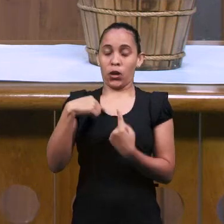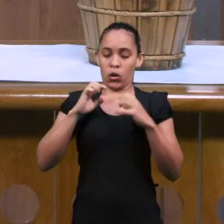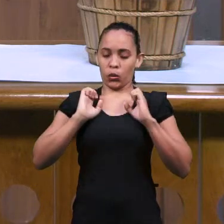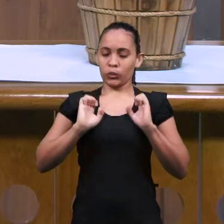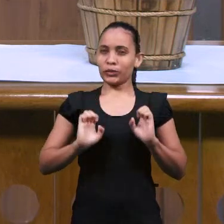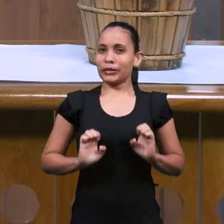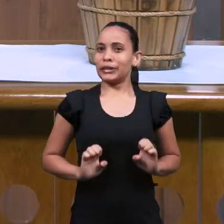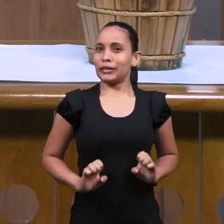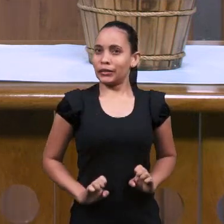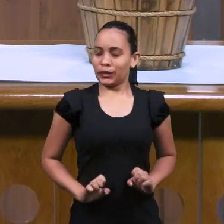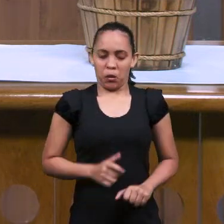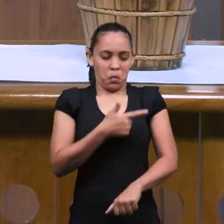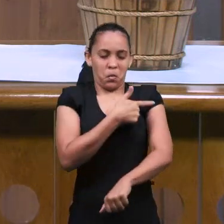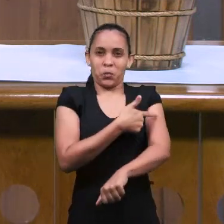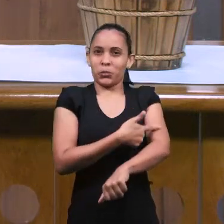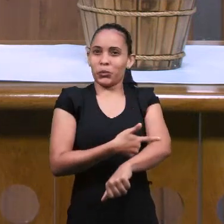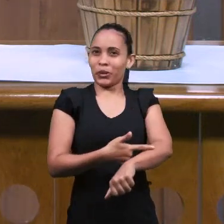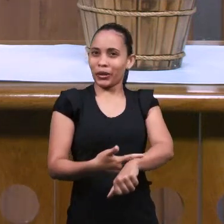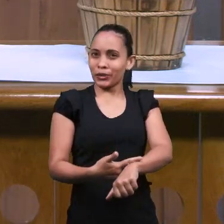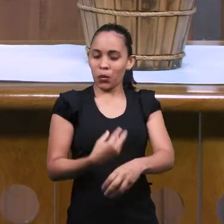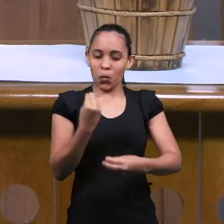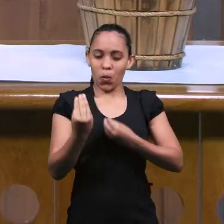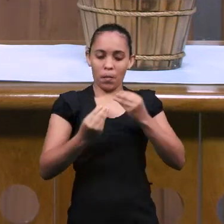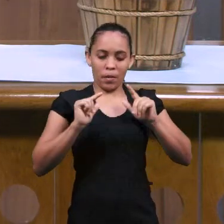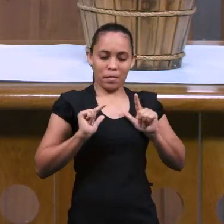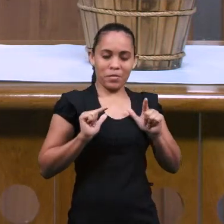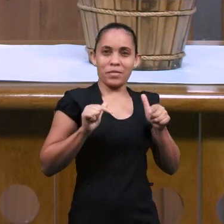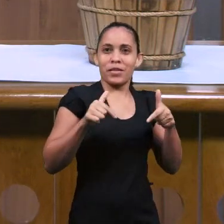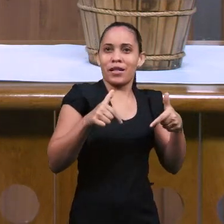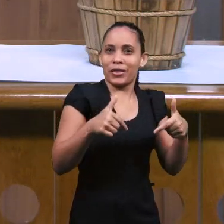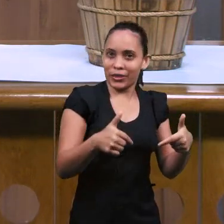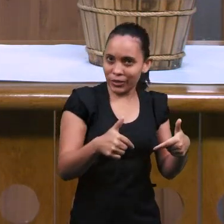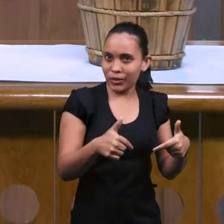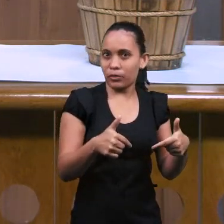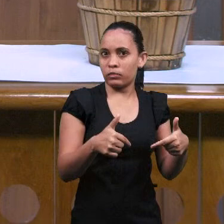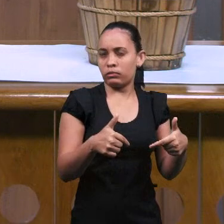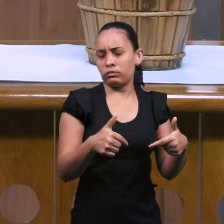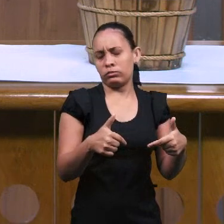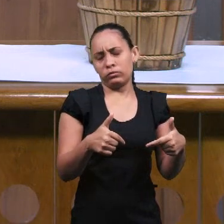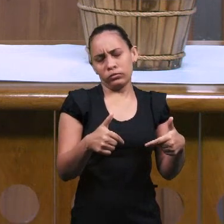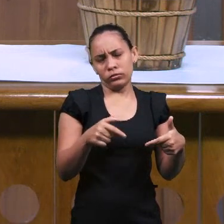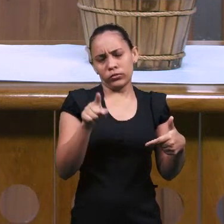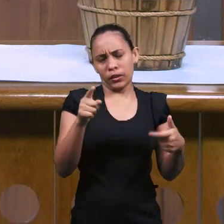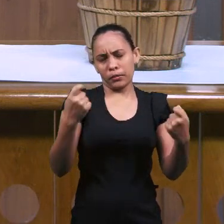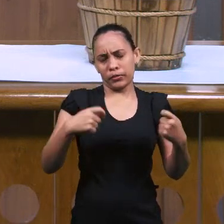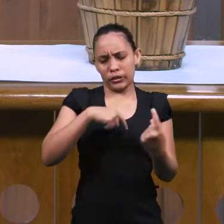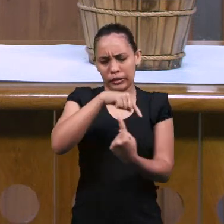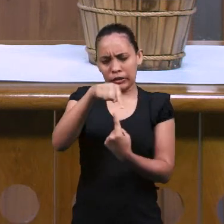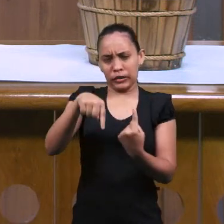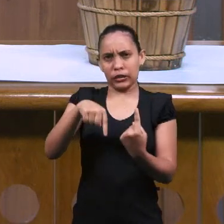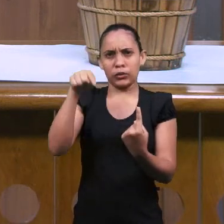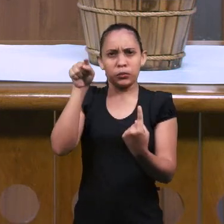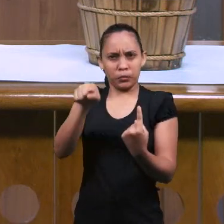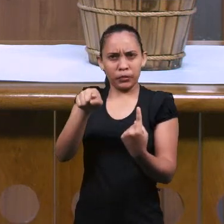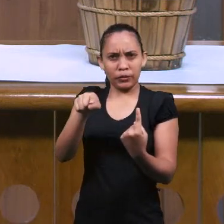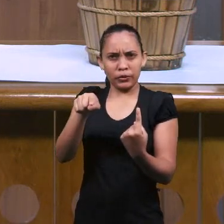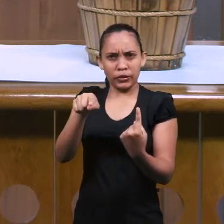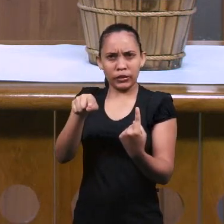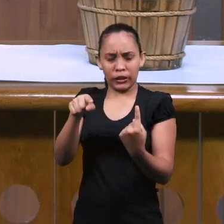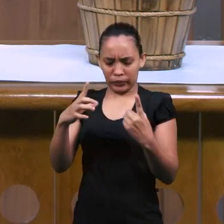éduquée de faire les choses. Je peux être très éduqué. Je n'ai pas besoin d'être saint pour être éduqué. Je